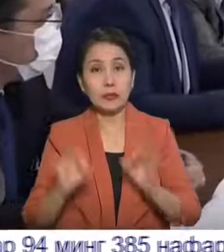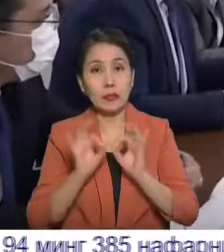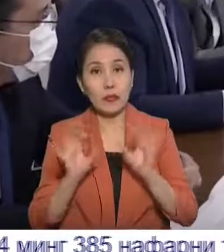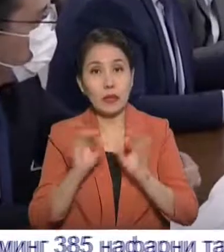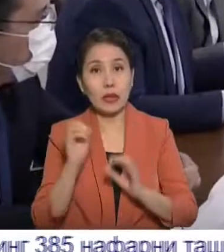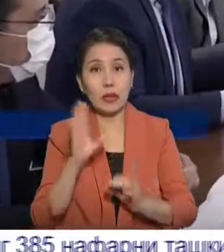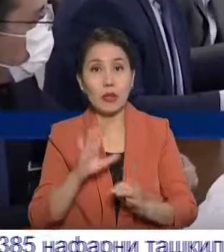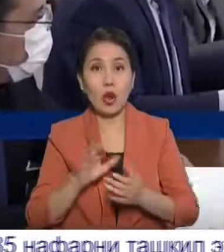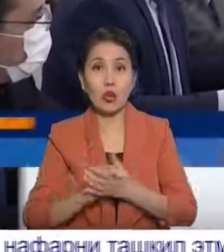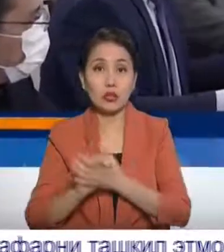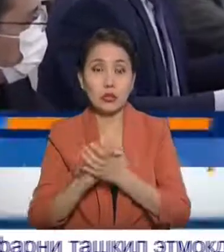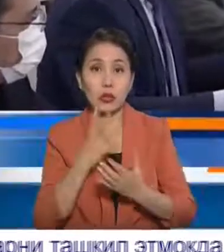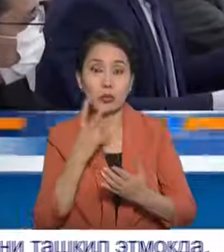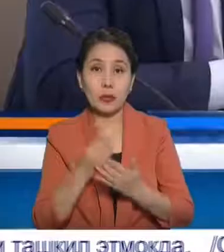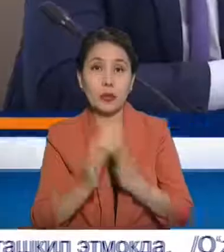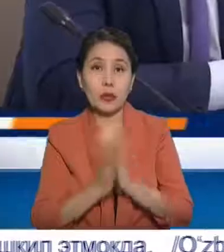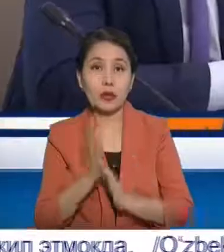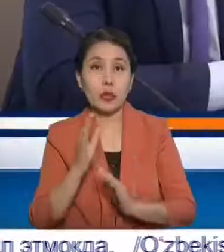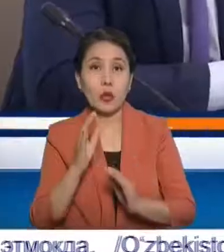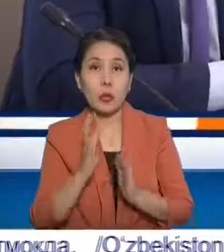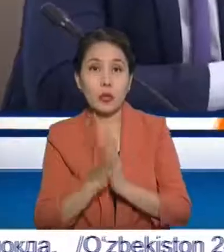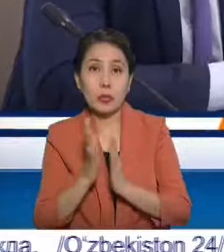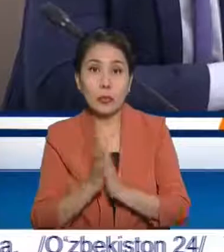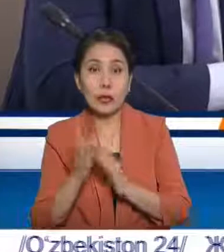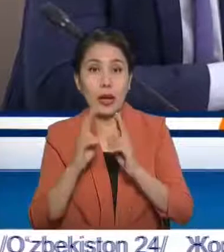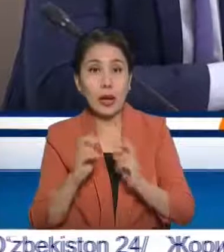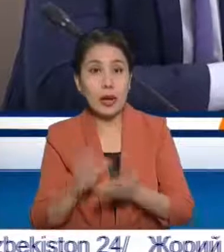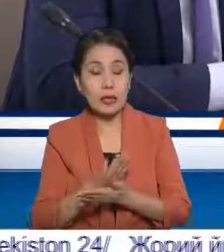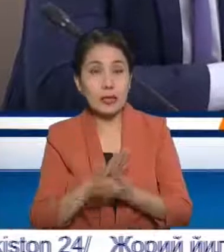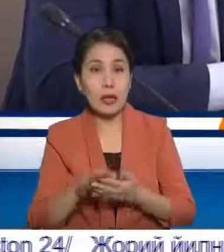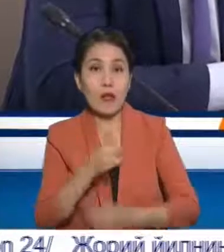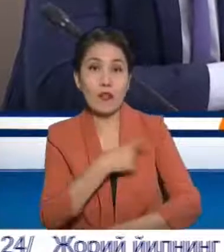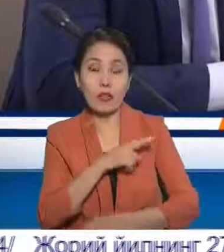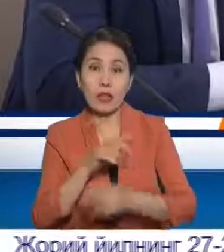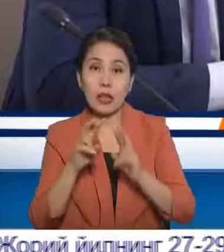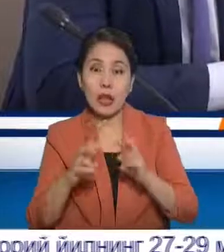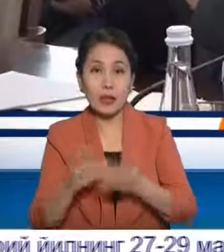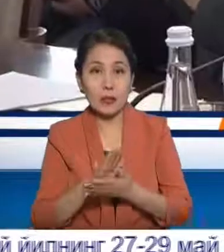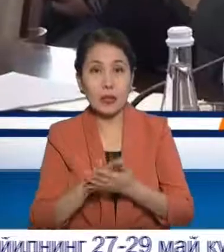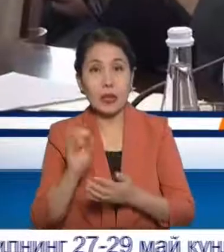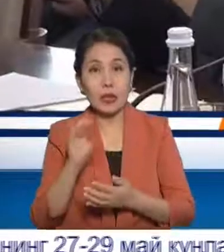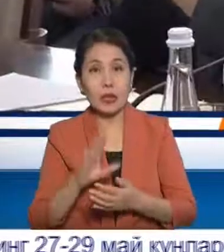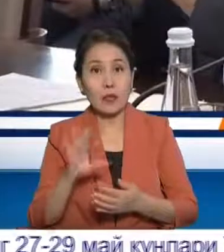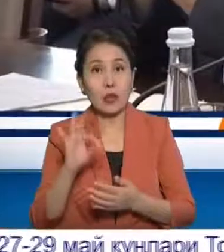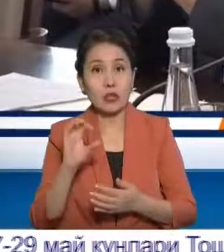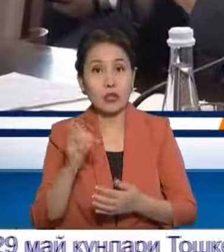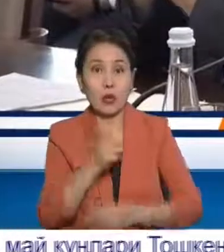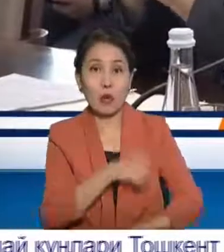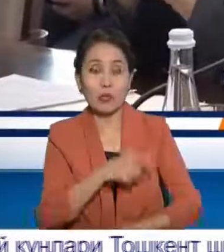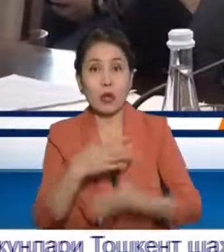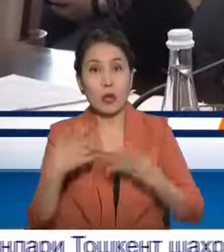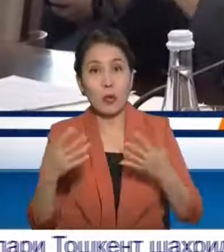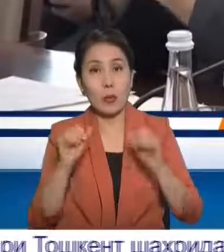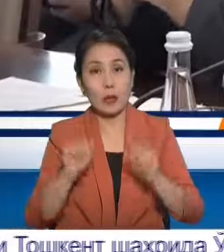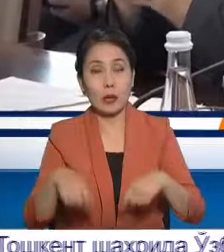Ta'kidlangandek, Yevroosiyo iqtisodiy ittifoqida o'simliklar karantini, fitosanitar va veterinar nazoratni amalga oshirish bo'yicha Yevroosiyo komissiyasiga keng